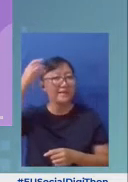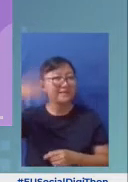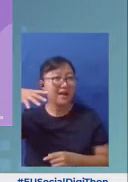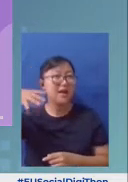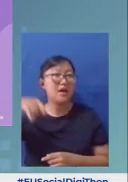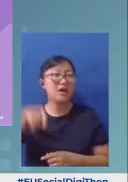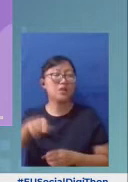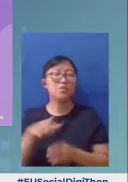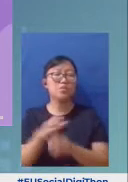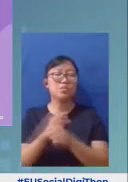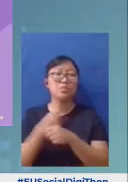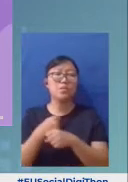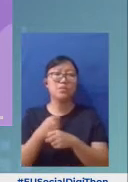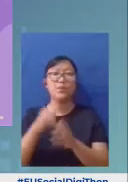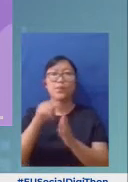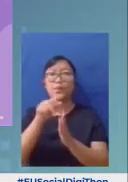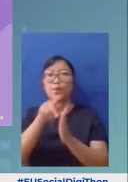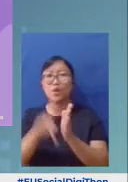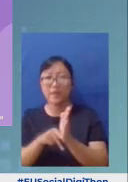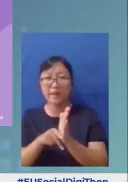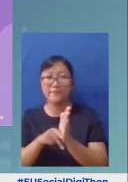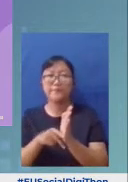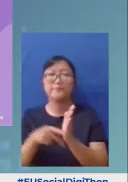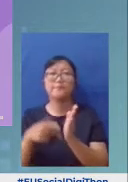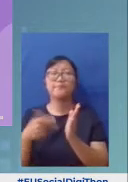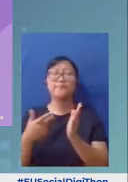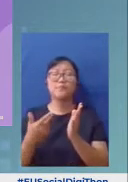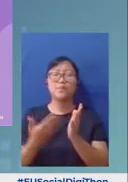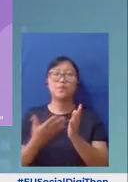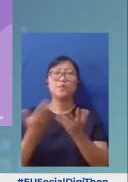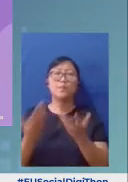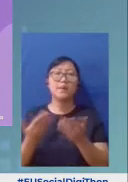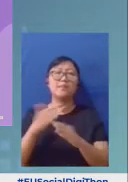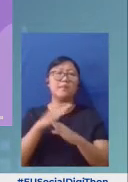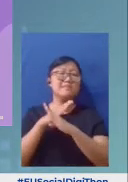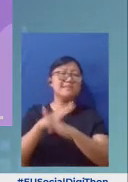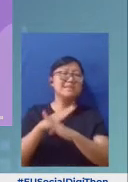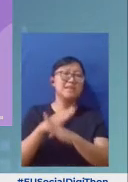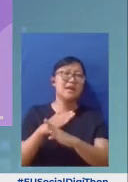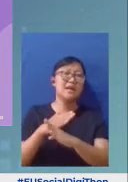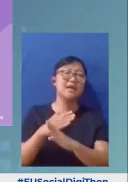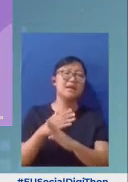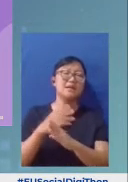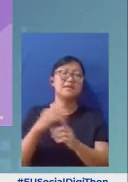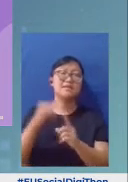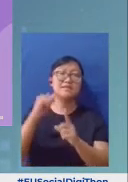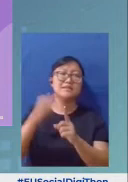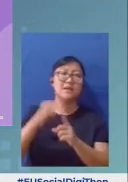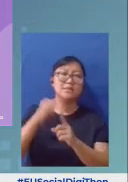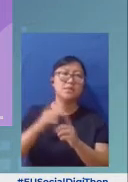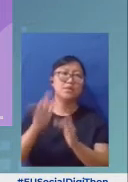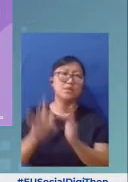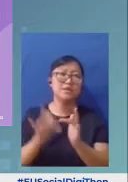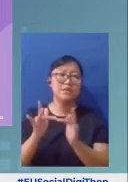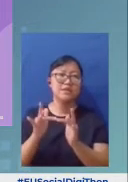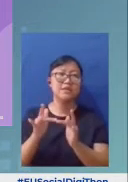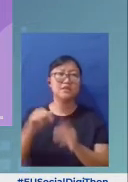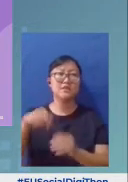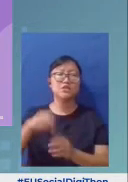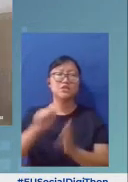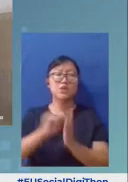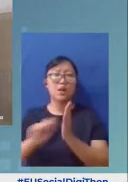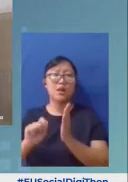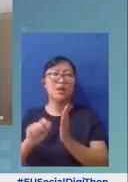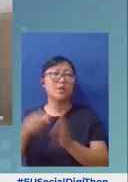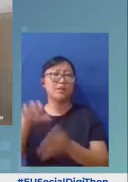alias komplit untuk bisa mencegah cyberbullying di sekolah atau di komunitas tertentu. Tuh ya. Nah,